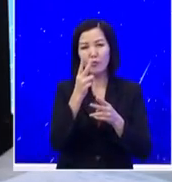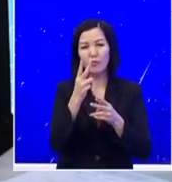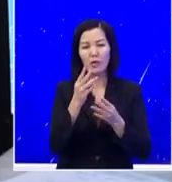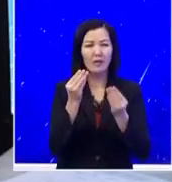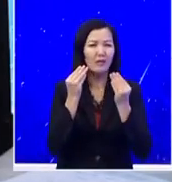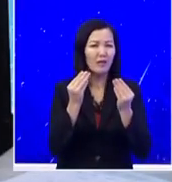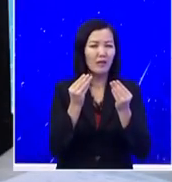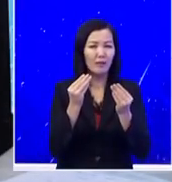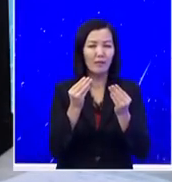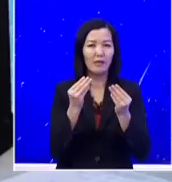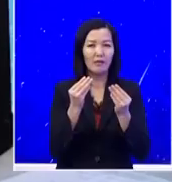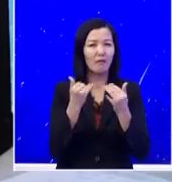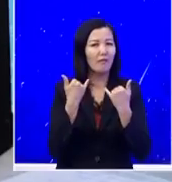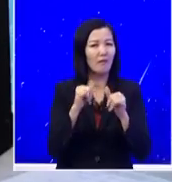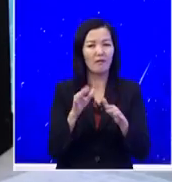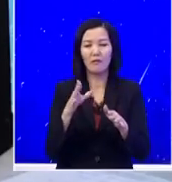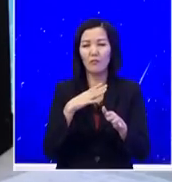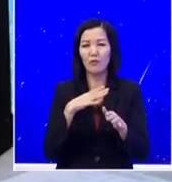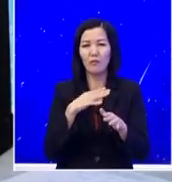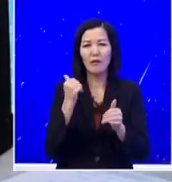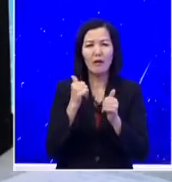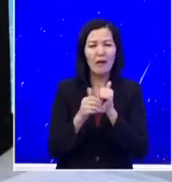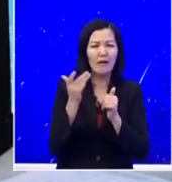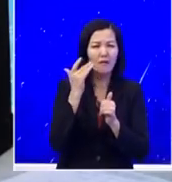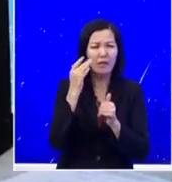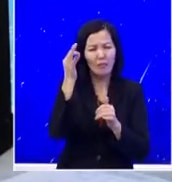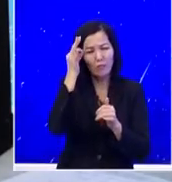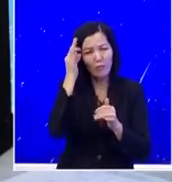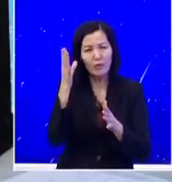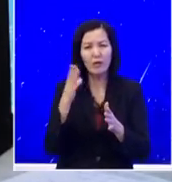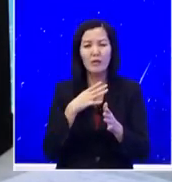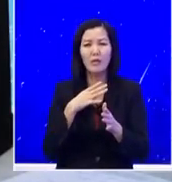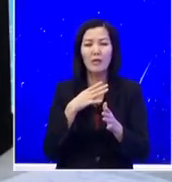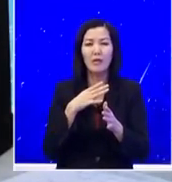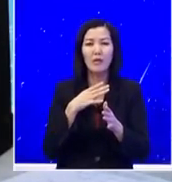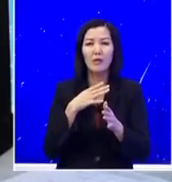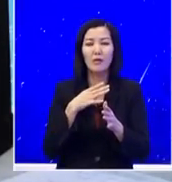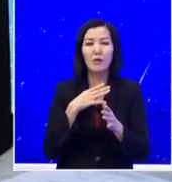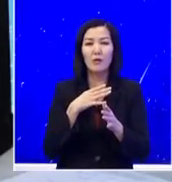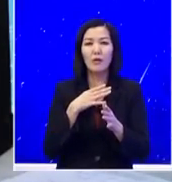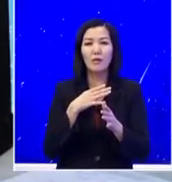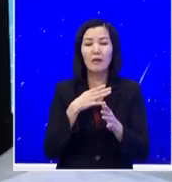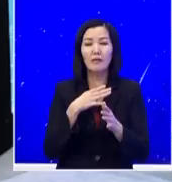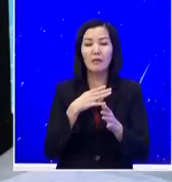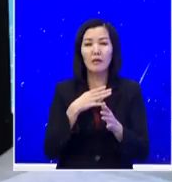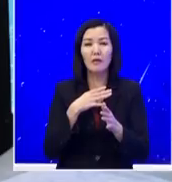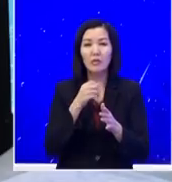керемет. Сондықтан тәнті болдым. Менің әрдайым ойымнан шықпайды. Ол кісі мен енді былай тікелей